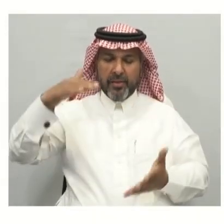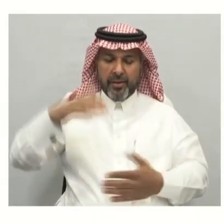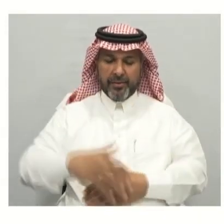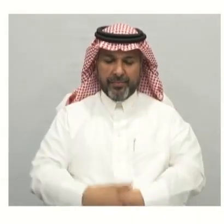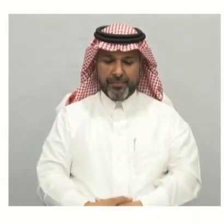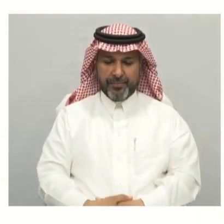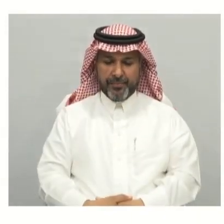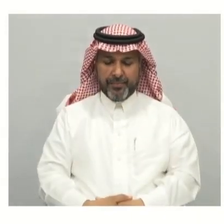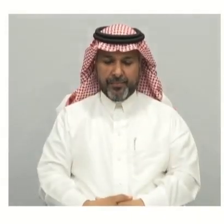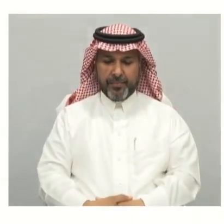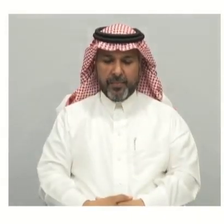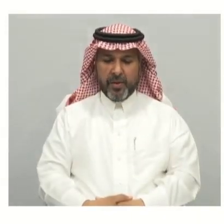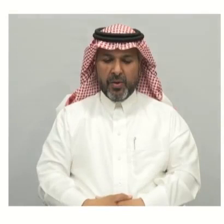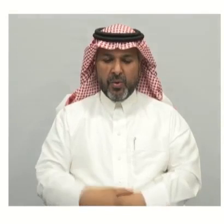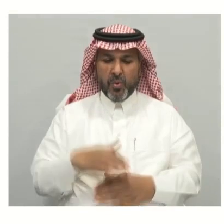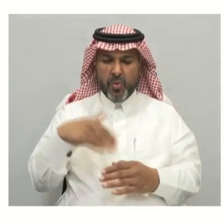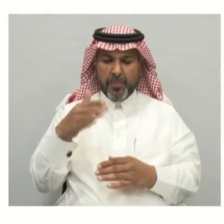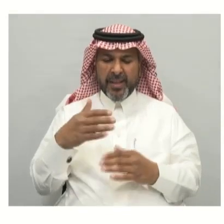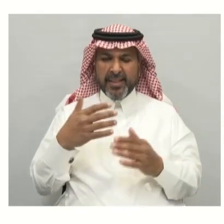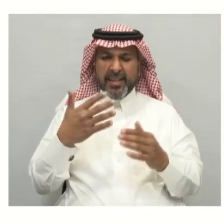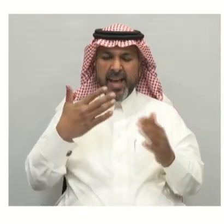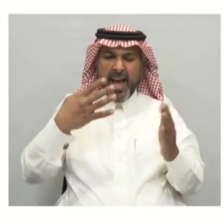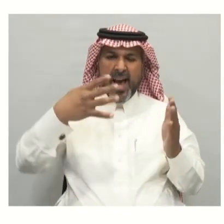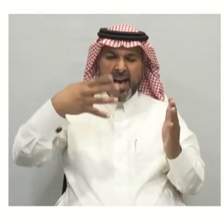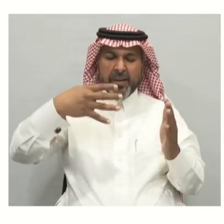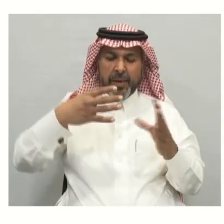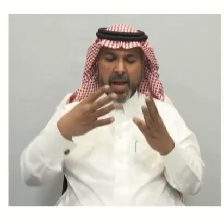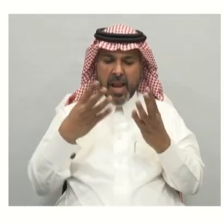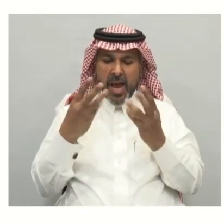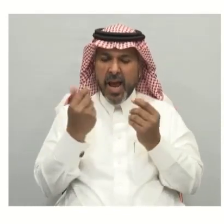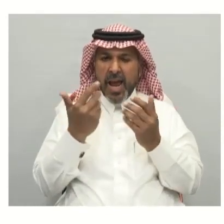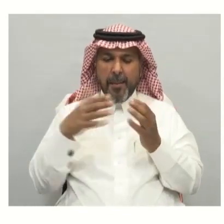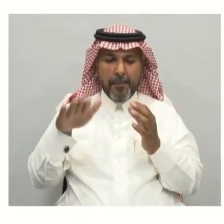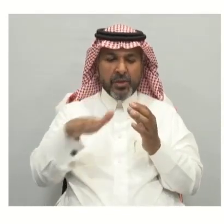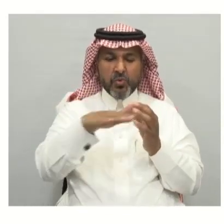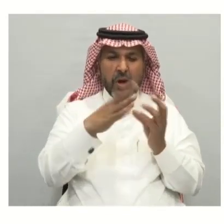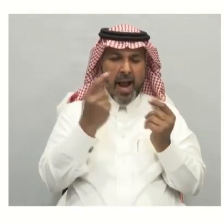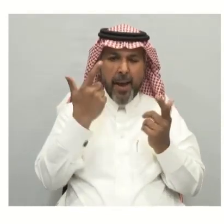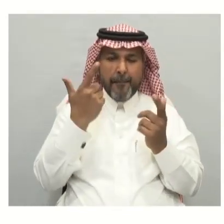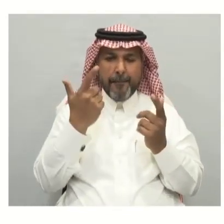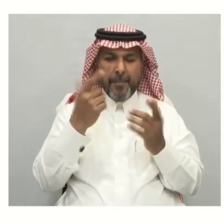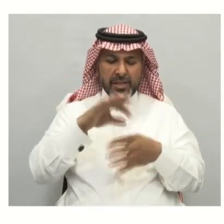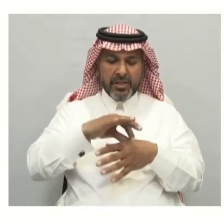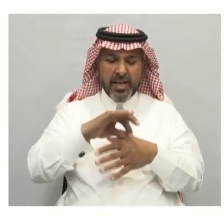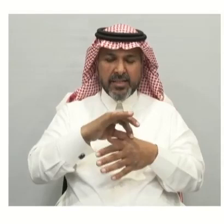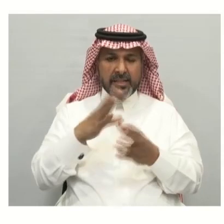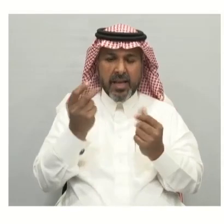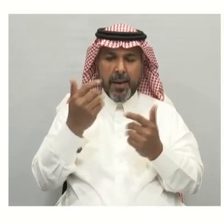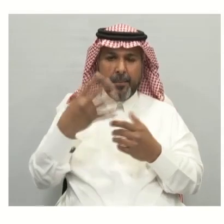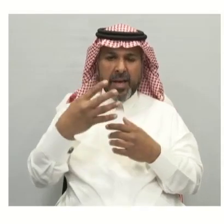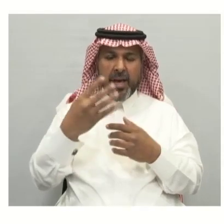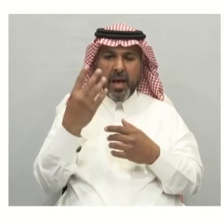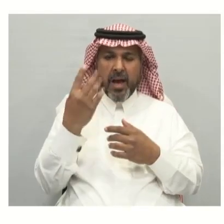اذا استمر النمو بالمعدل نفسه فكم يصبح عدد سكان المدينه عام 1440